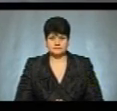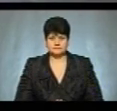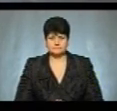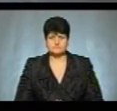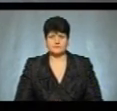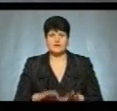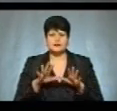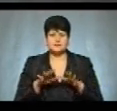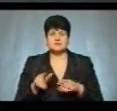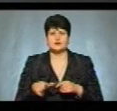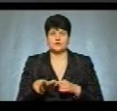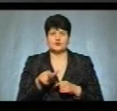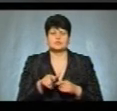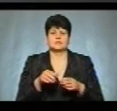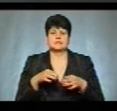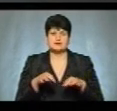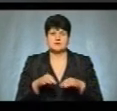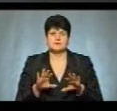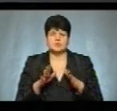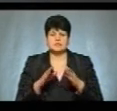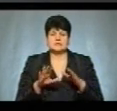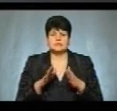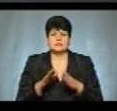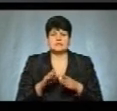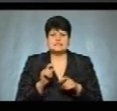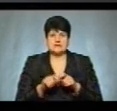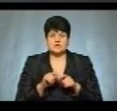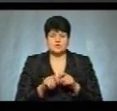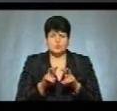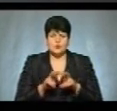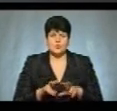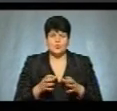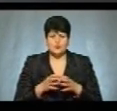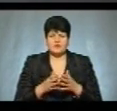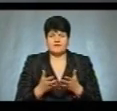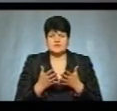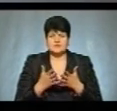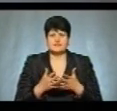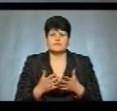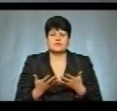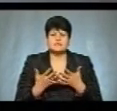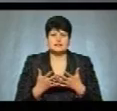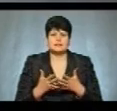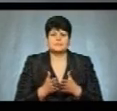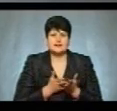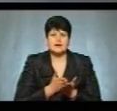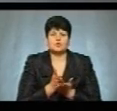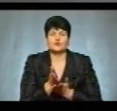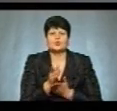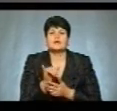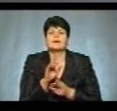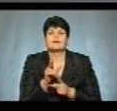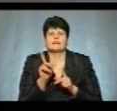На місці дорожньо-транспортної пригоди зараз працює слідчо-оперативна група. Вони намагаються встановити траєкторію, за якою їхали автомобілі.